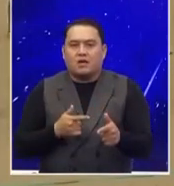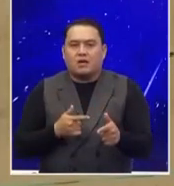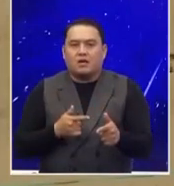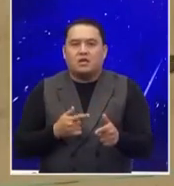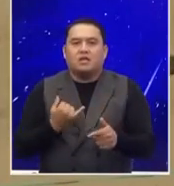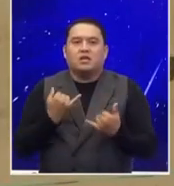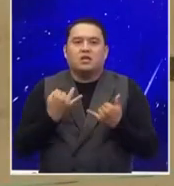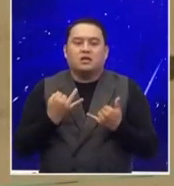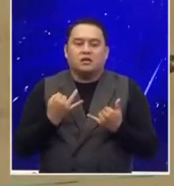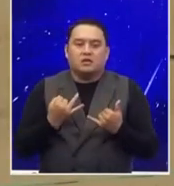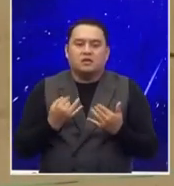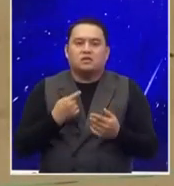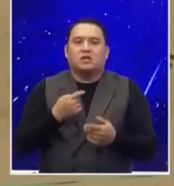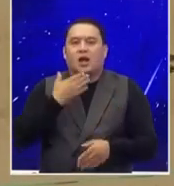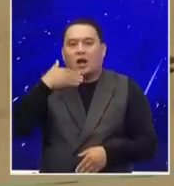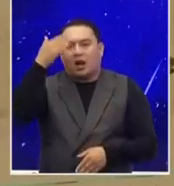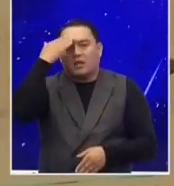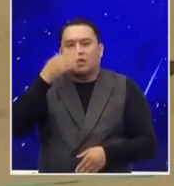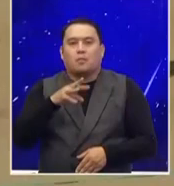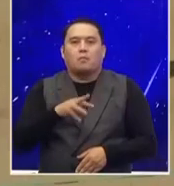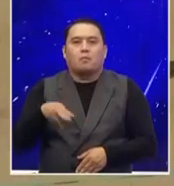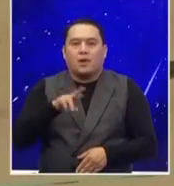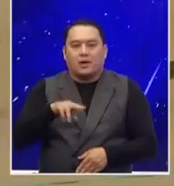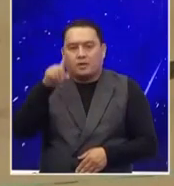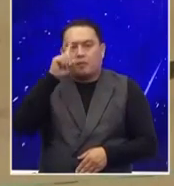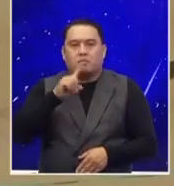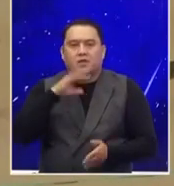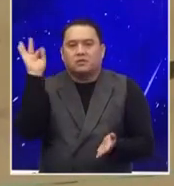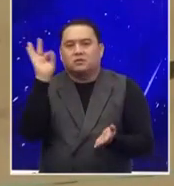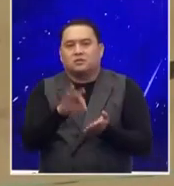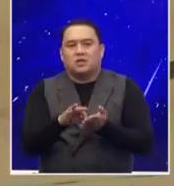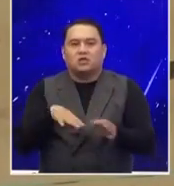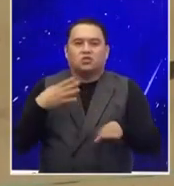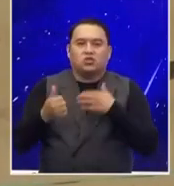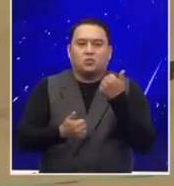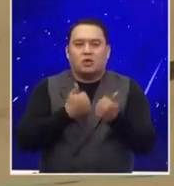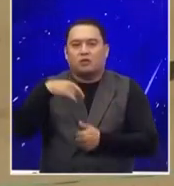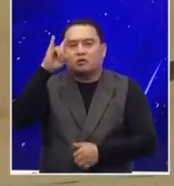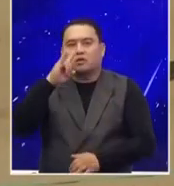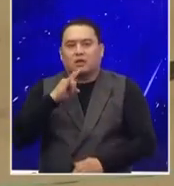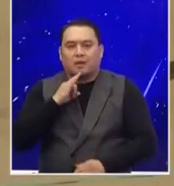И вот с лета, с мая месяца уже целенаправленно мы готовились к чемпионату Казахстана.